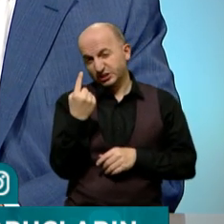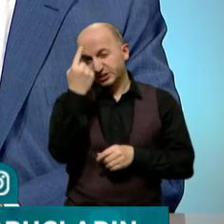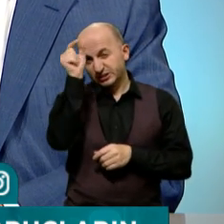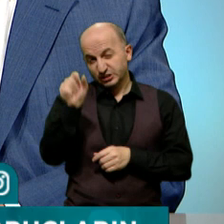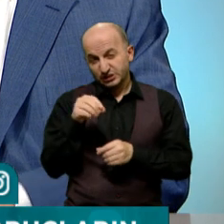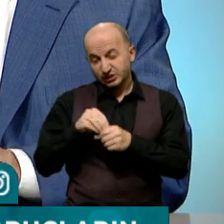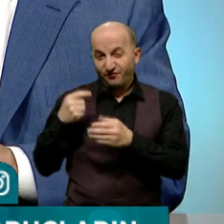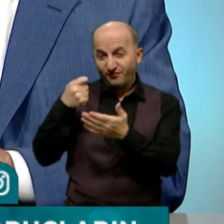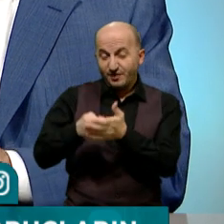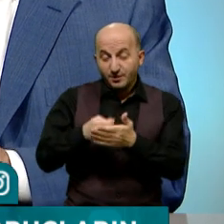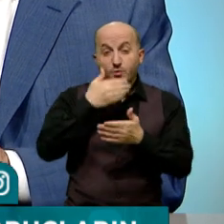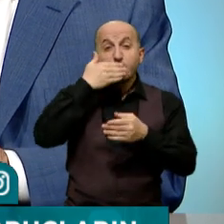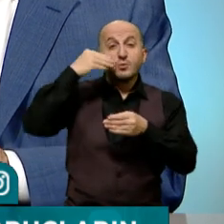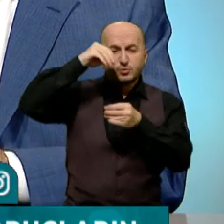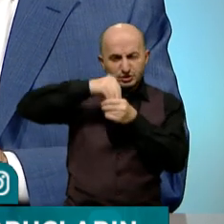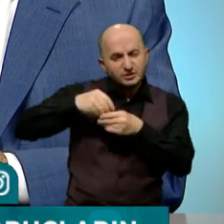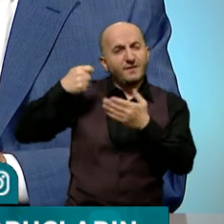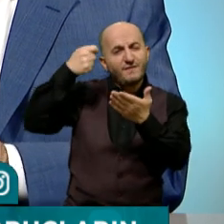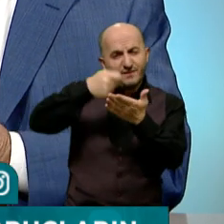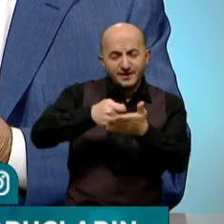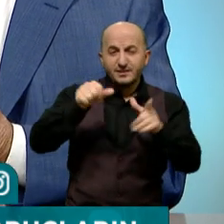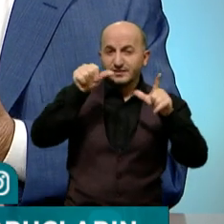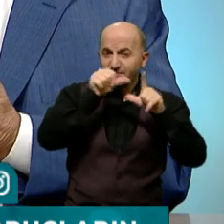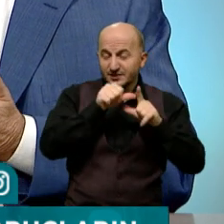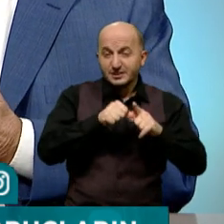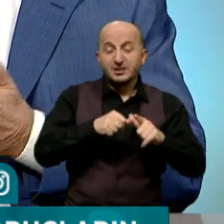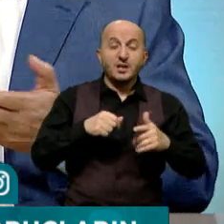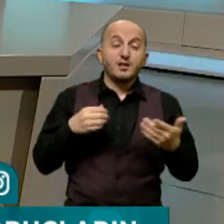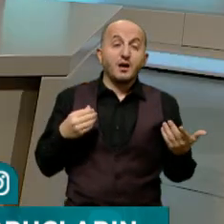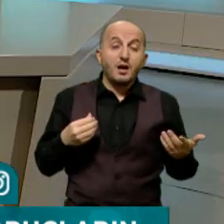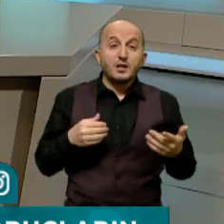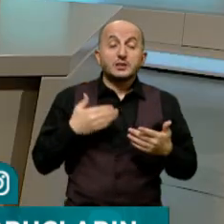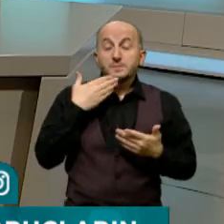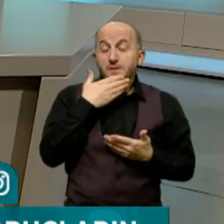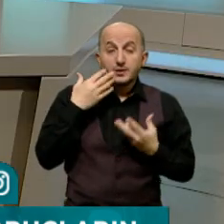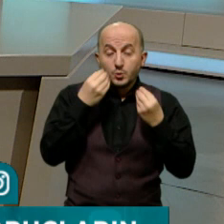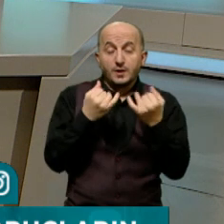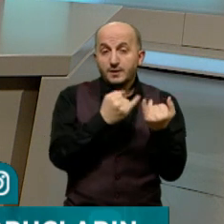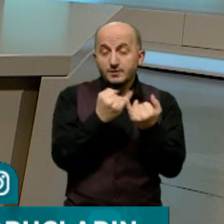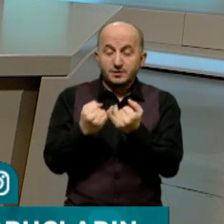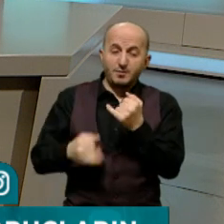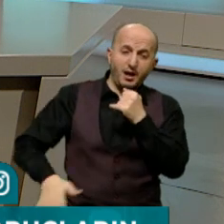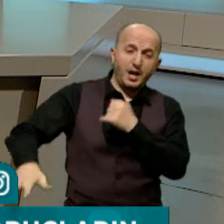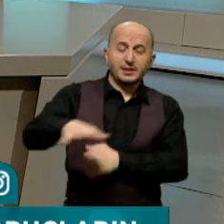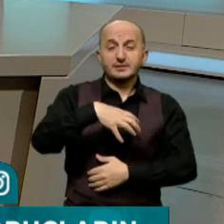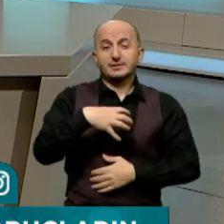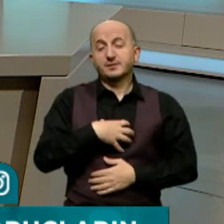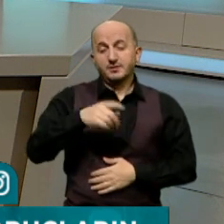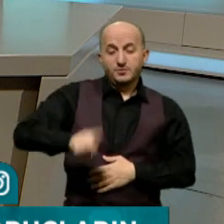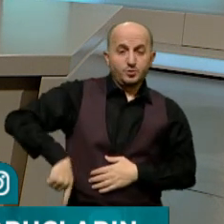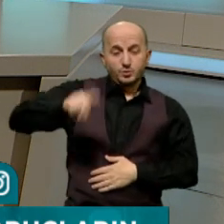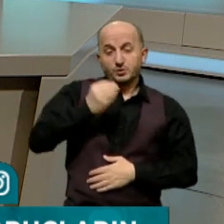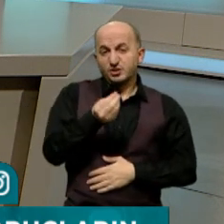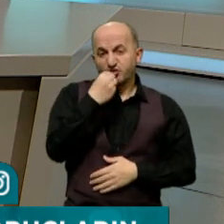fitreler, gerekse oruç için verilen fidyeler, imkanı olan kardeşlerimizin hepsinin kendisinin bir günlük